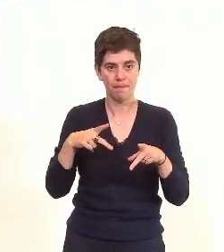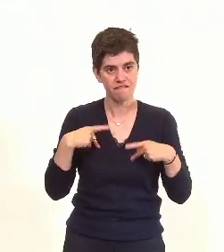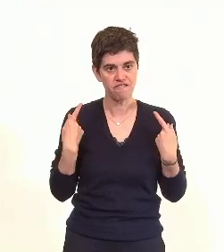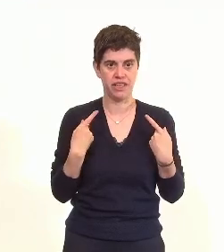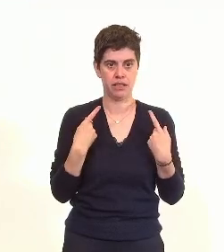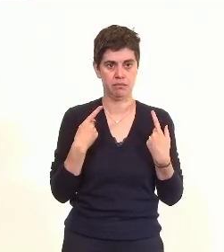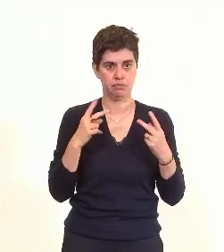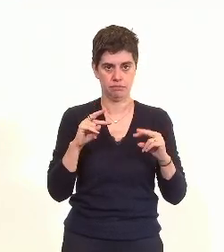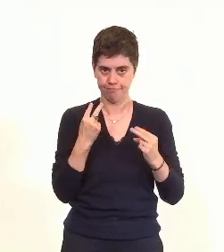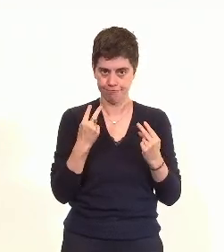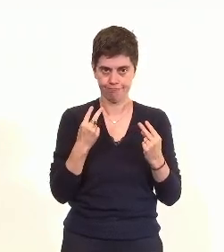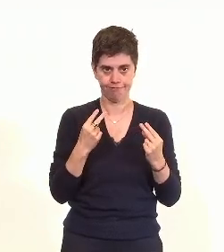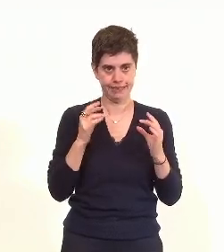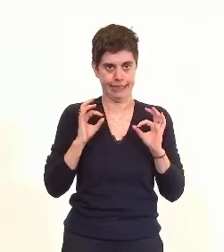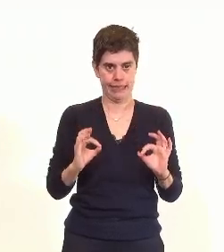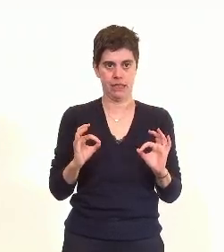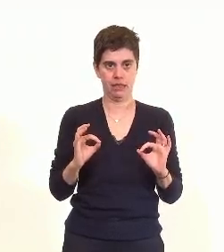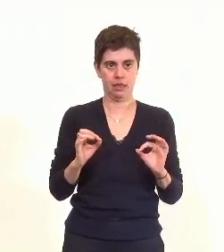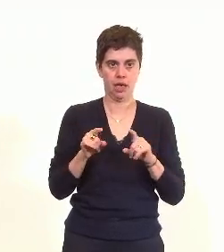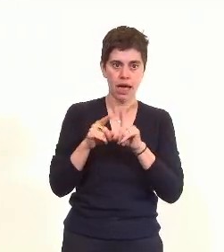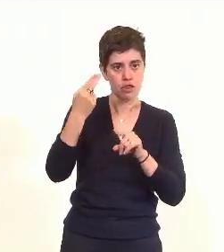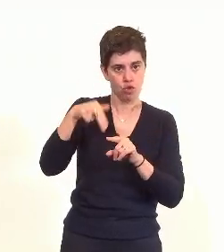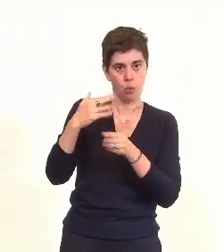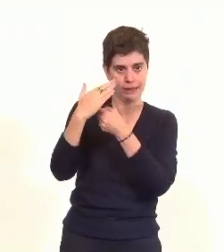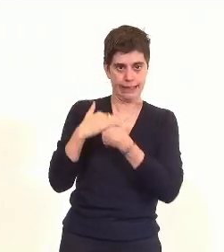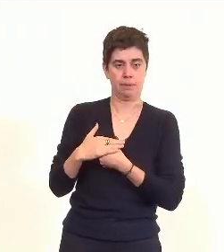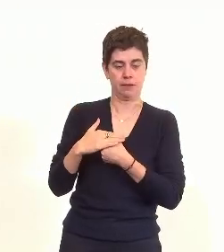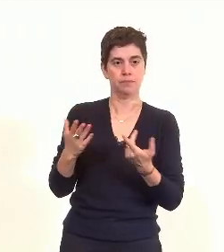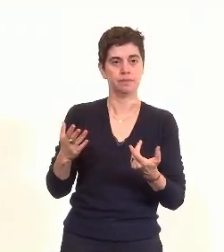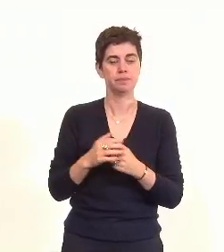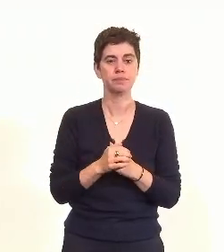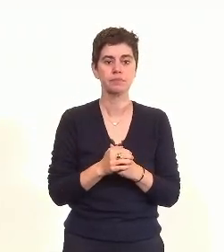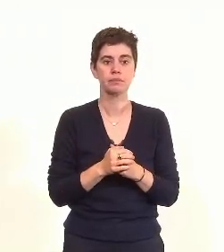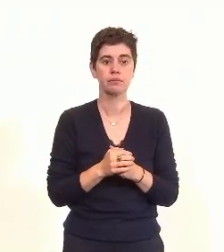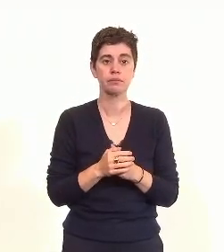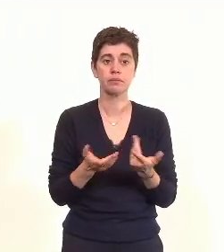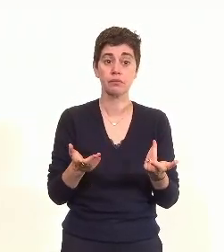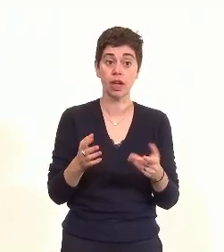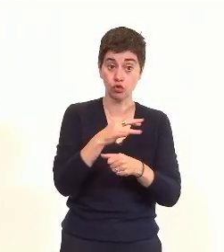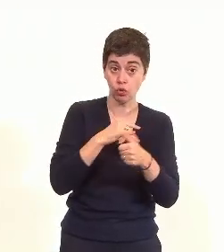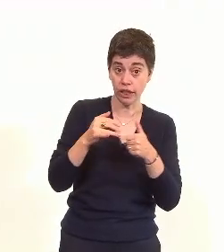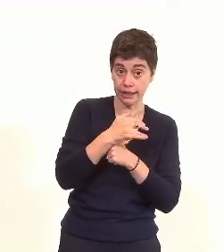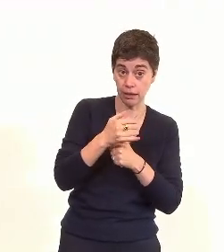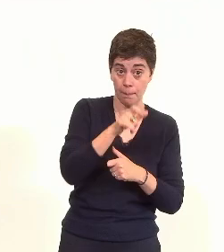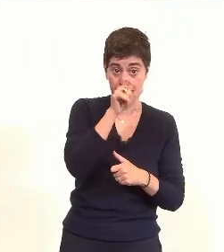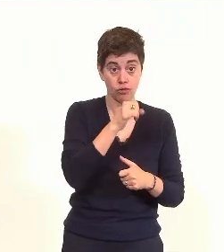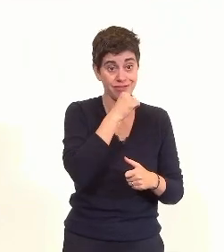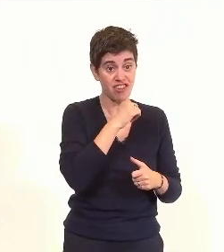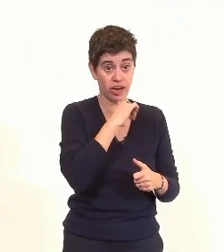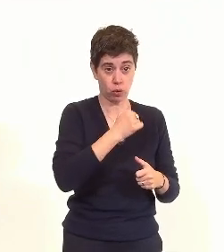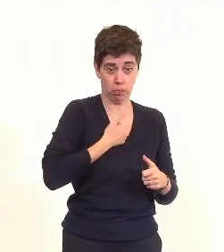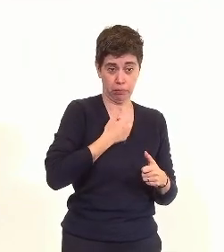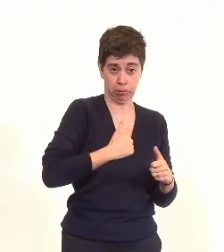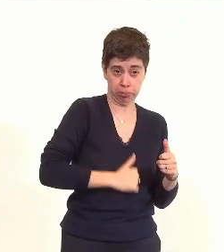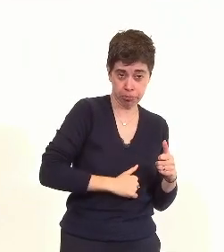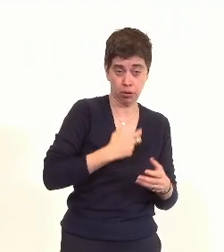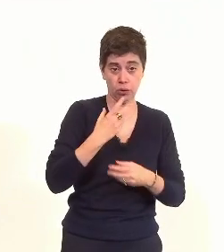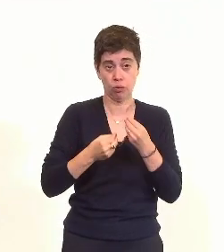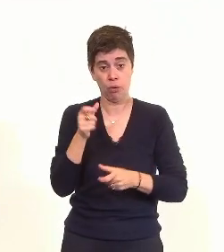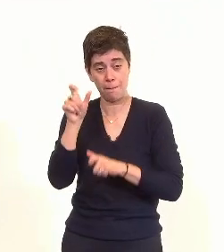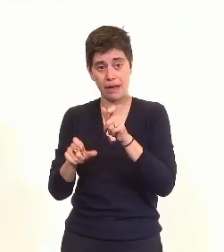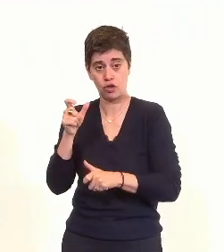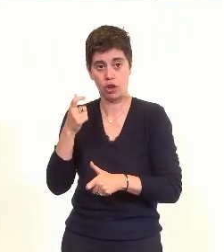la non-discrimination. Dans notre société, les personnes handicapées et les personnes âgées en perte d'autonomie ont souvent un paradoxe